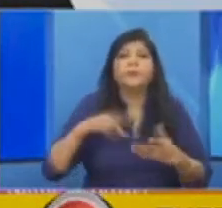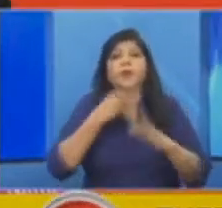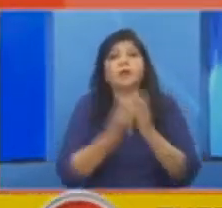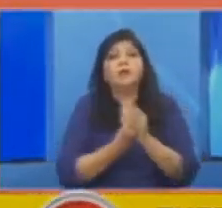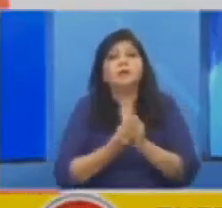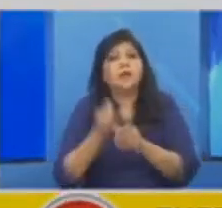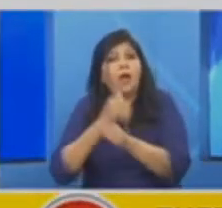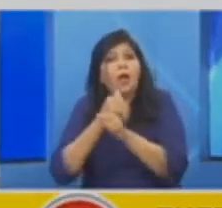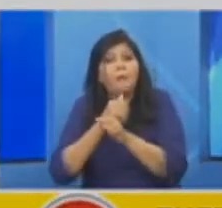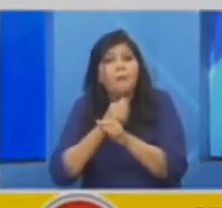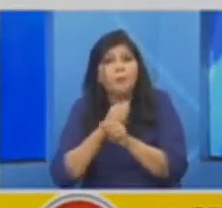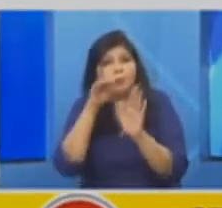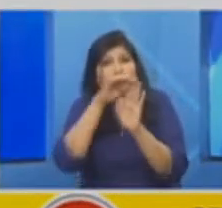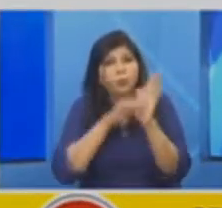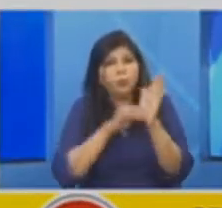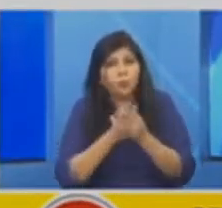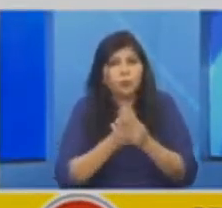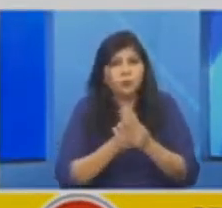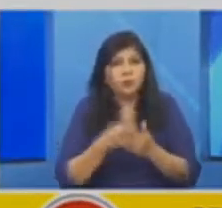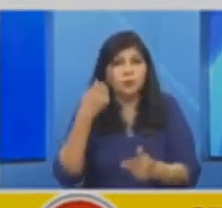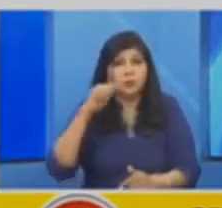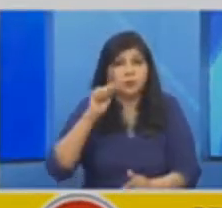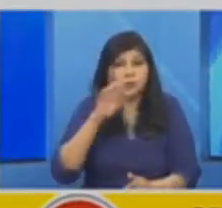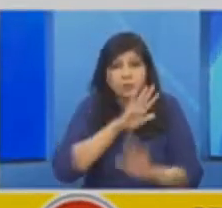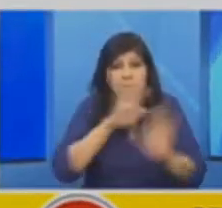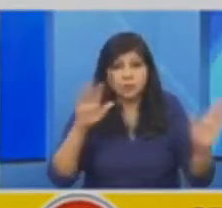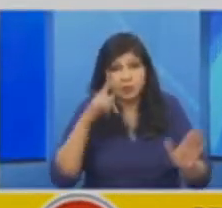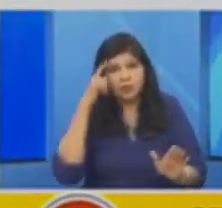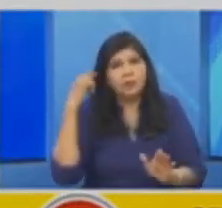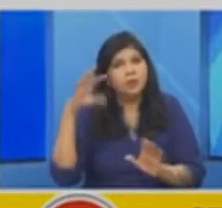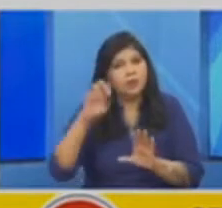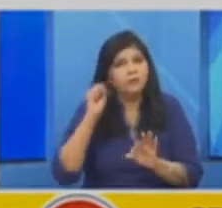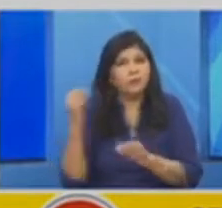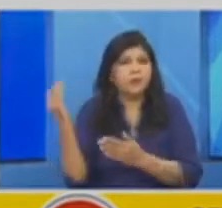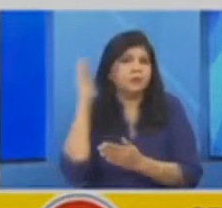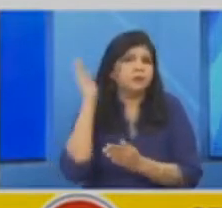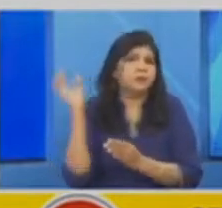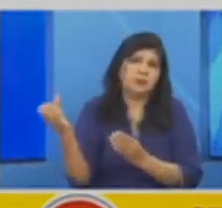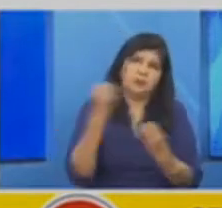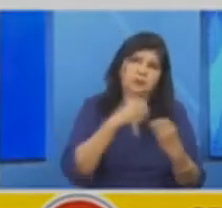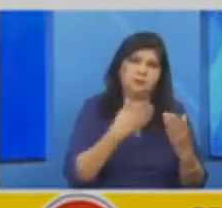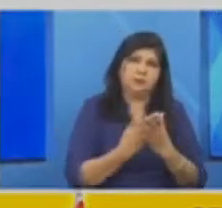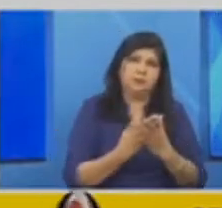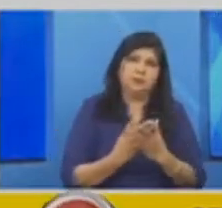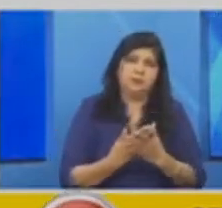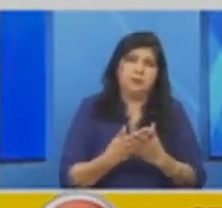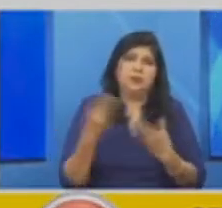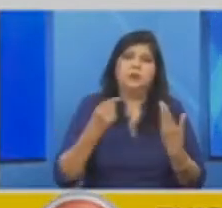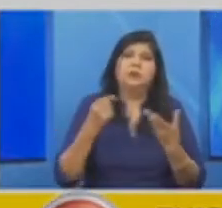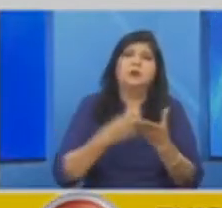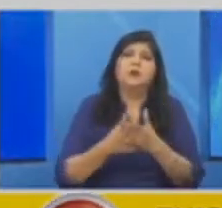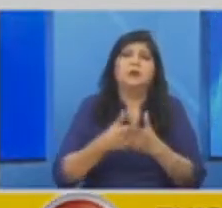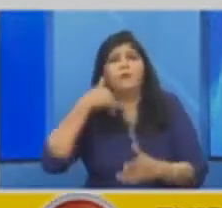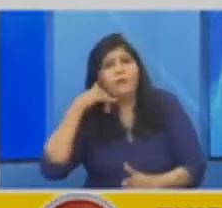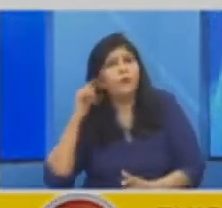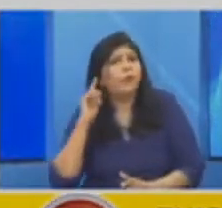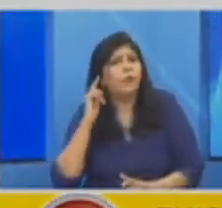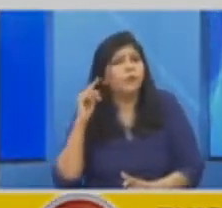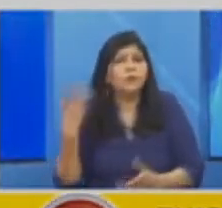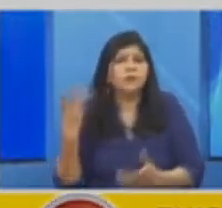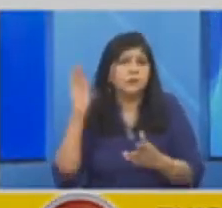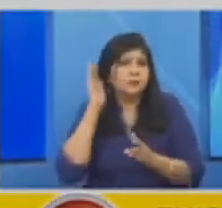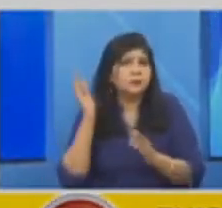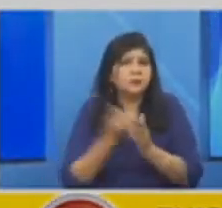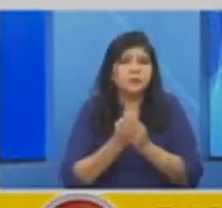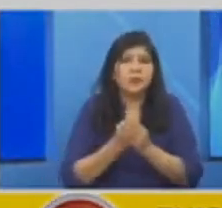सरकारी वोजना के बारे में सही जानकारी हासिल कर सकते हैं वो भी टैक्स और यो और वीडियो